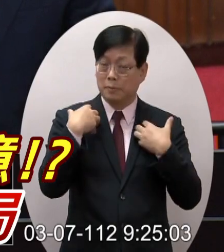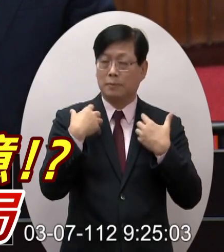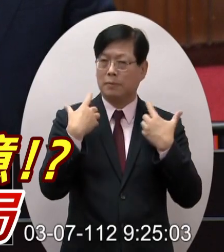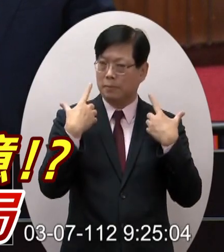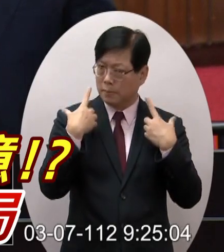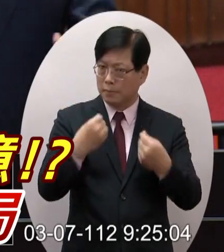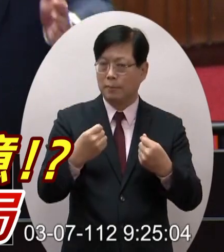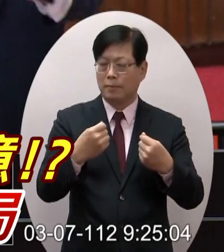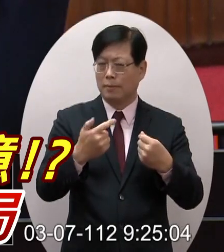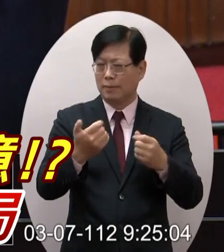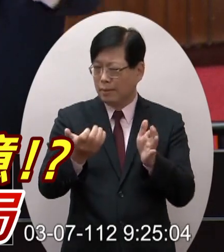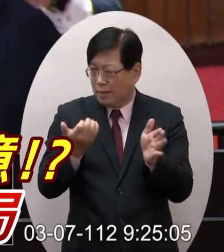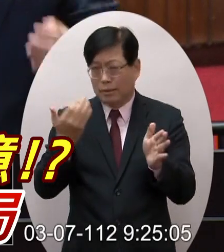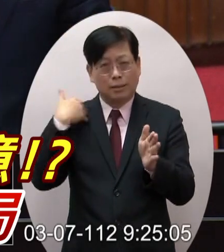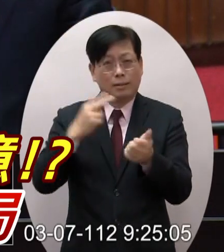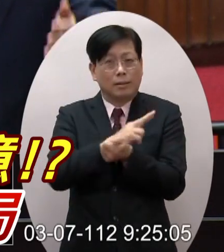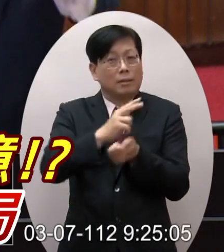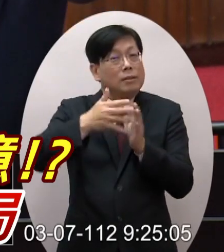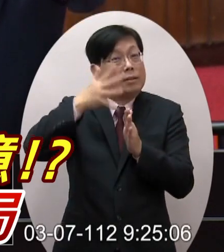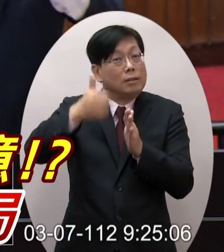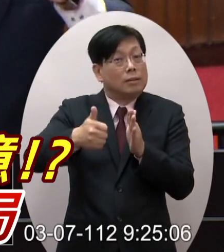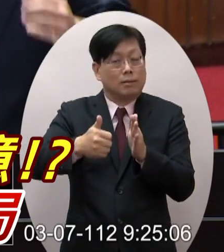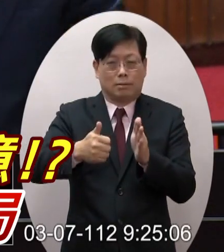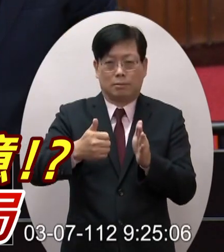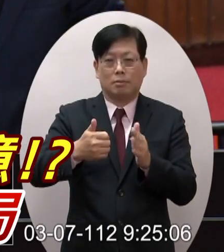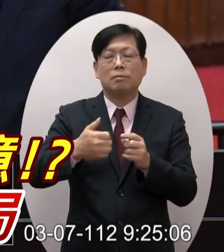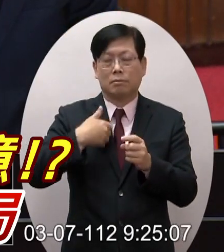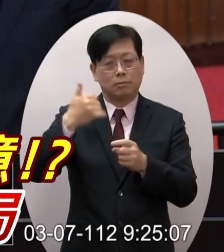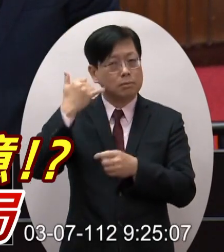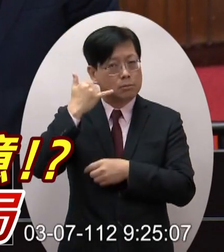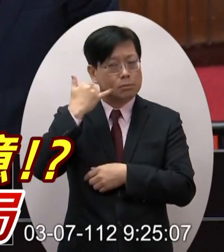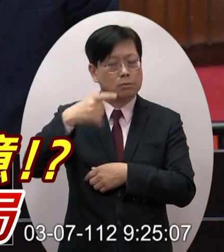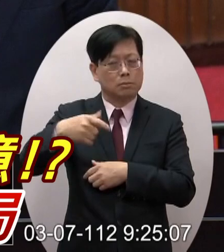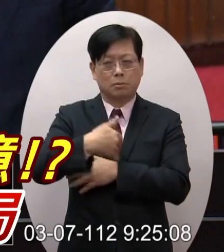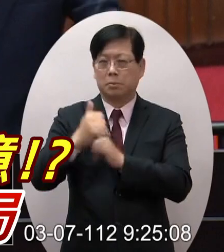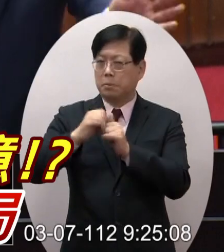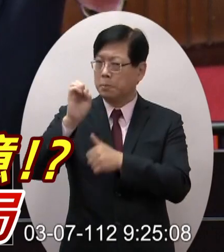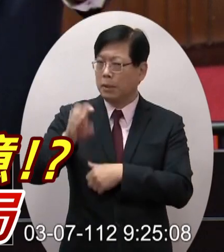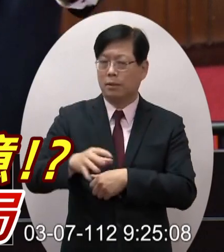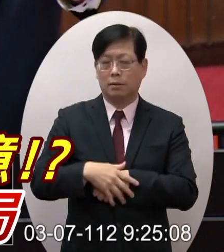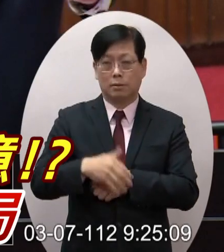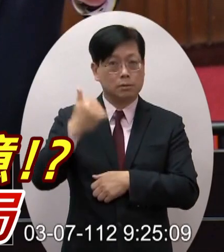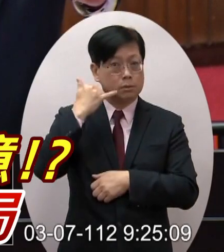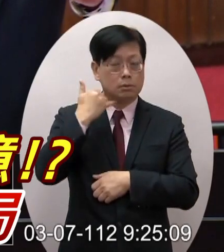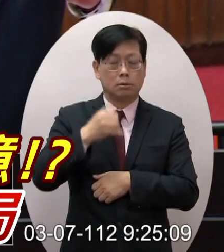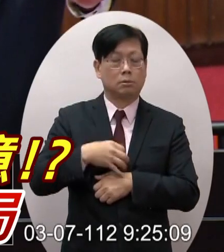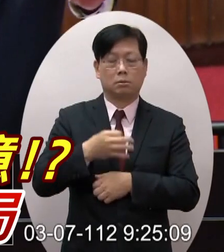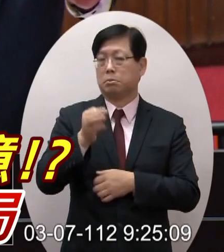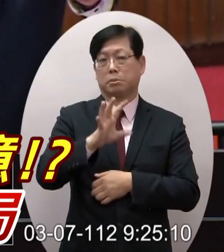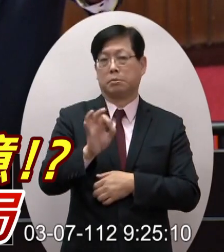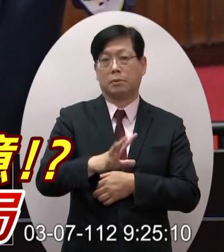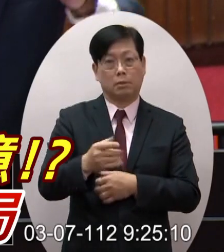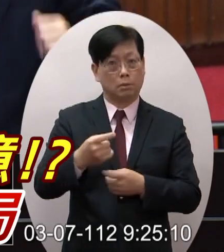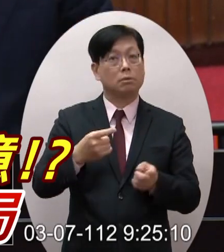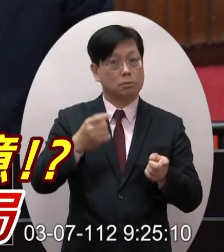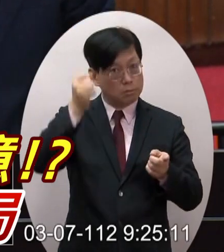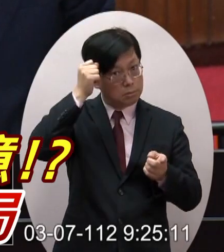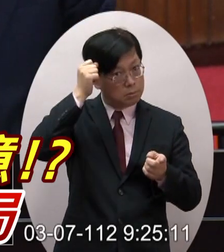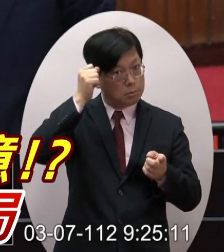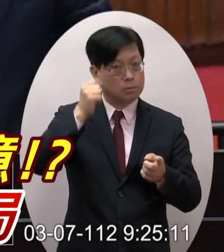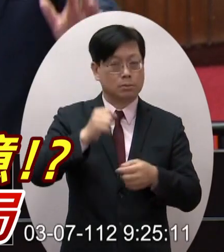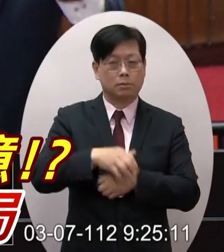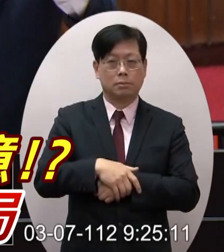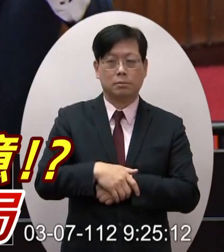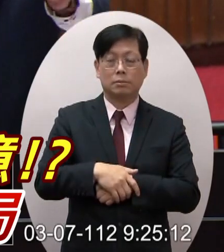来你们最早林市长你在担任市长的时候，你还跟基隆的乡亲讲过基隆不用出钱这句话，我想你可能还记